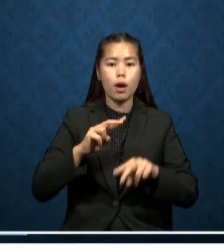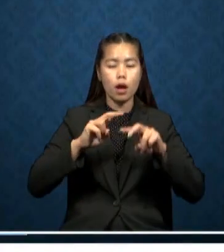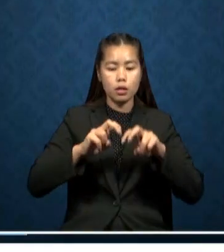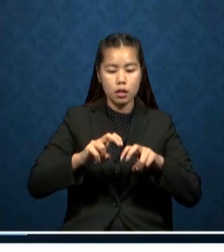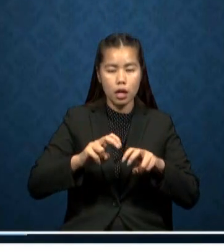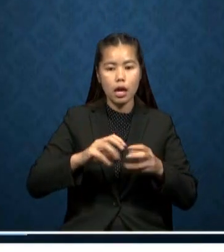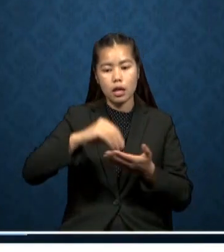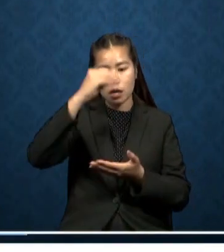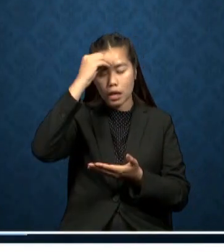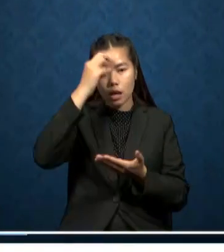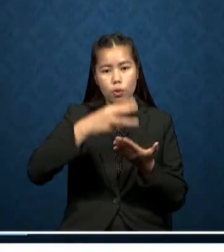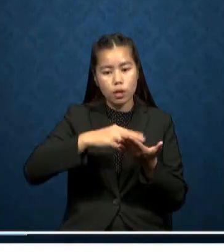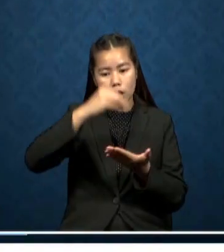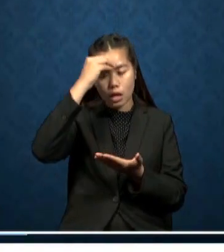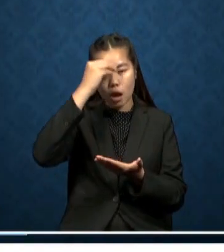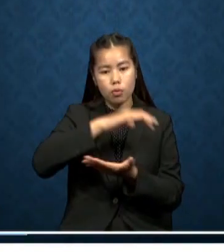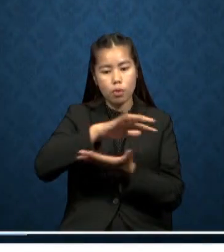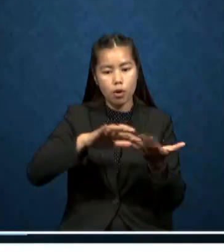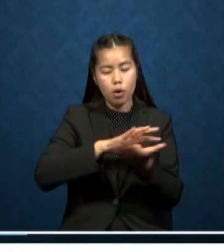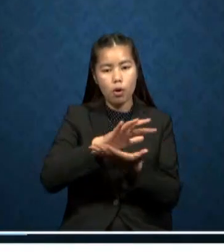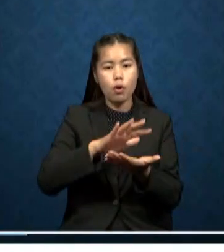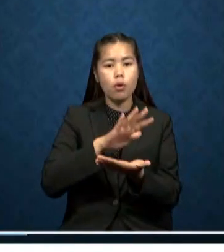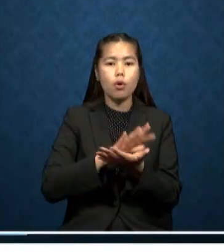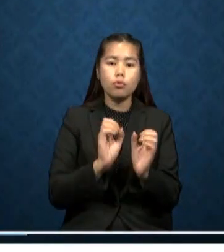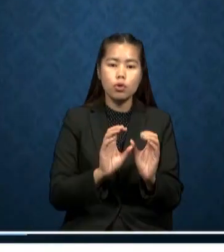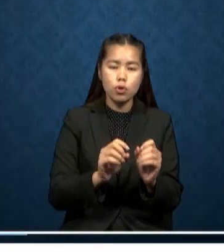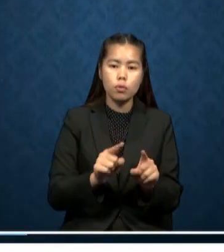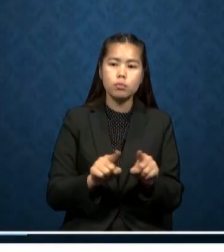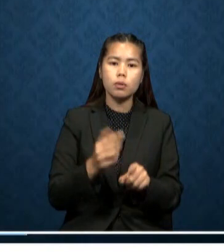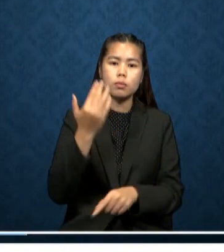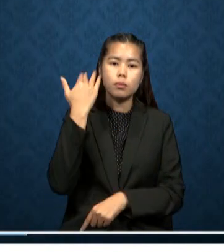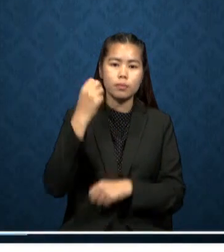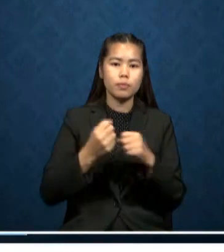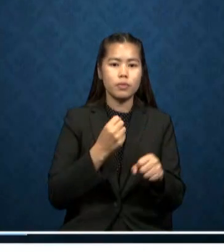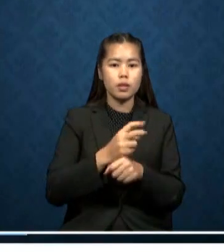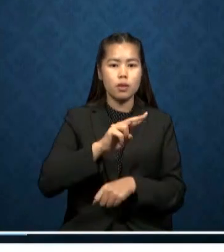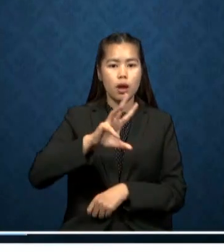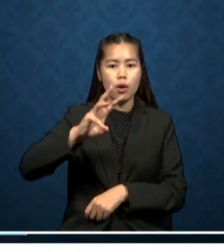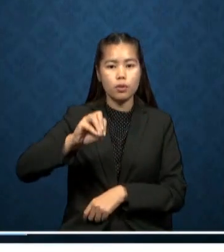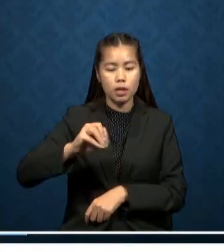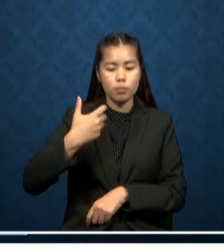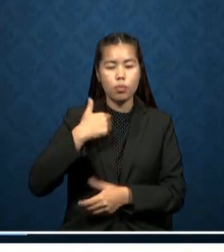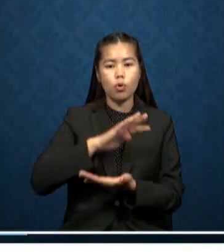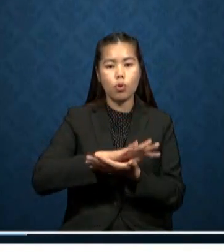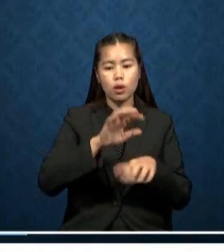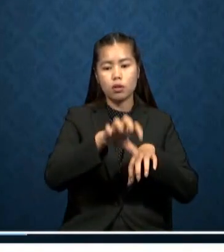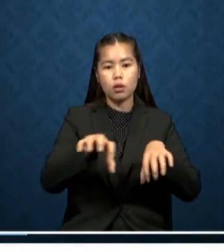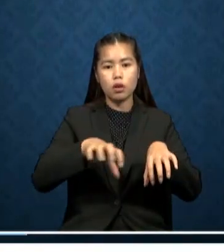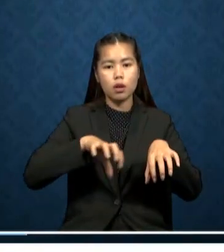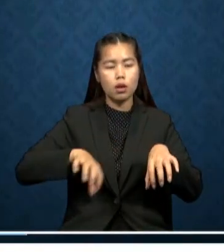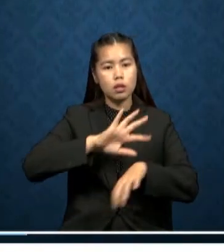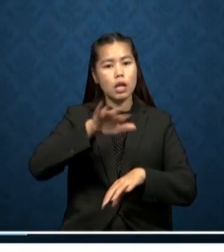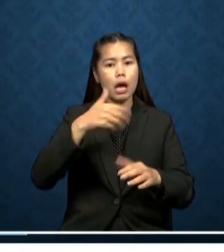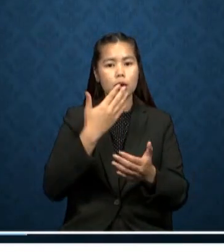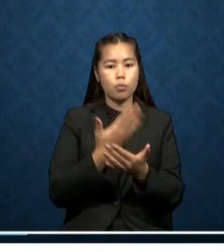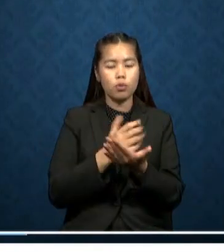บุรณาการด้วย ST STEMกับโรงเรียน 125โรงเรียนเมื่อปีพ.ศ 2560ได้ผลสำเร็จตามเป้าหมายทั้งผลทาง